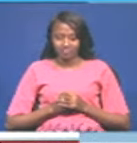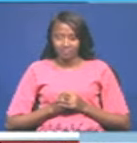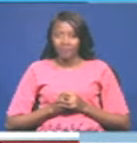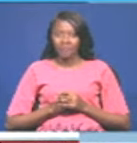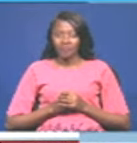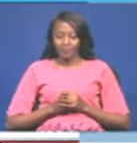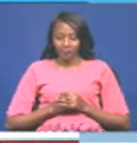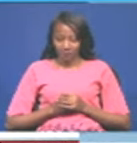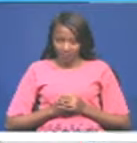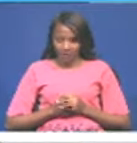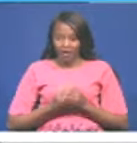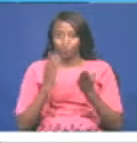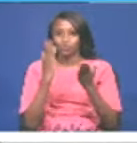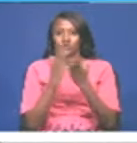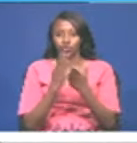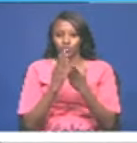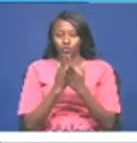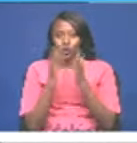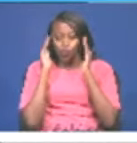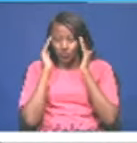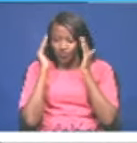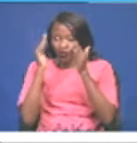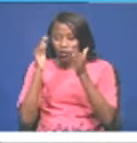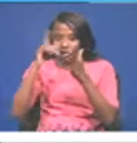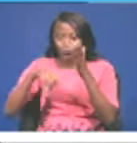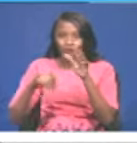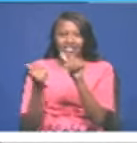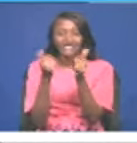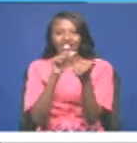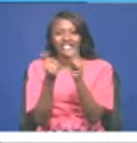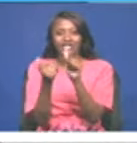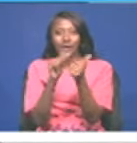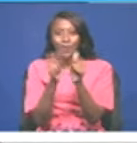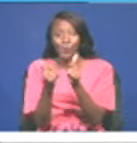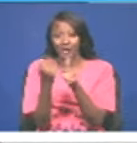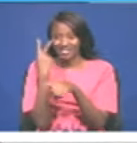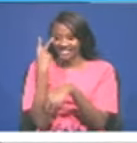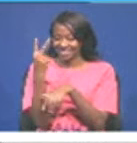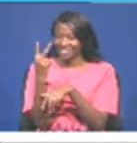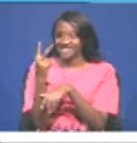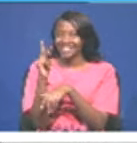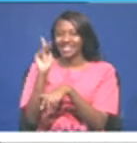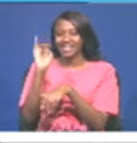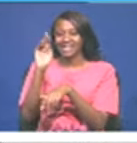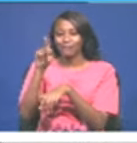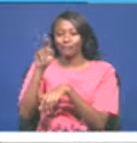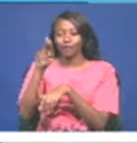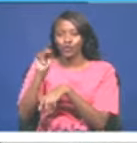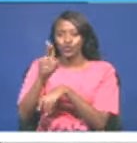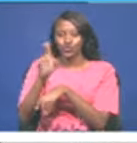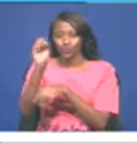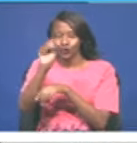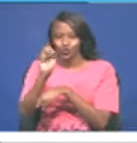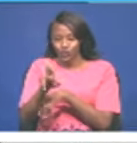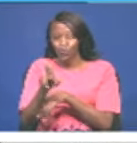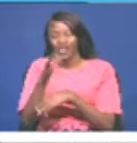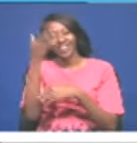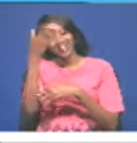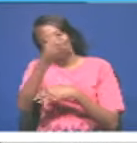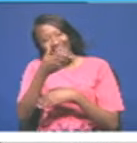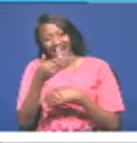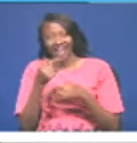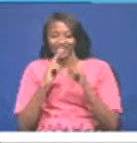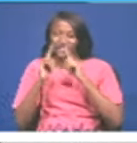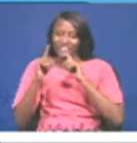Bila shaka mtazamaji, sasa tuangazie masuala ya sporti na tayari na mwana mwenzangu wa sporti Timothy Kipnusu ashajaja studioni. Kipnusu, hebu